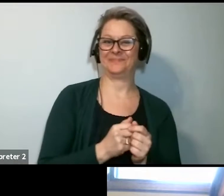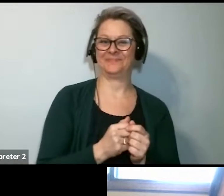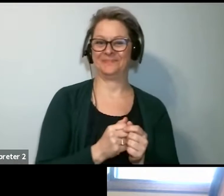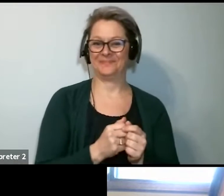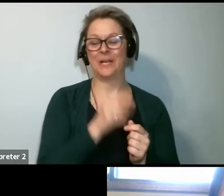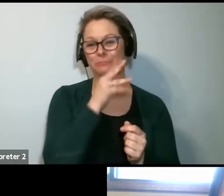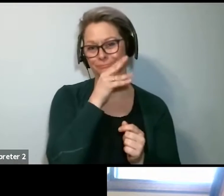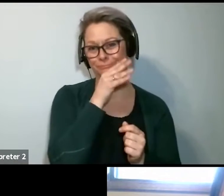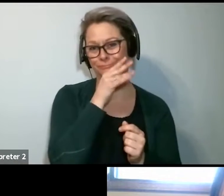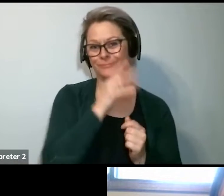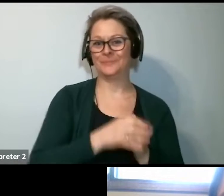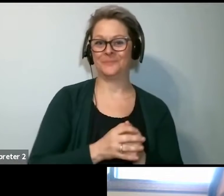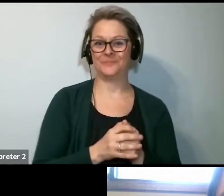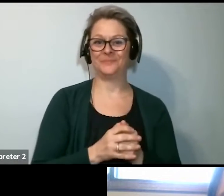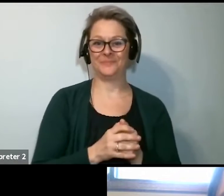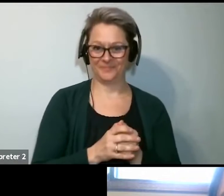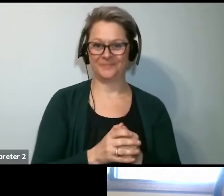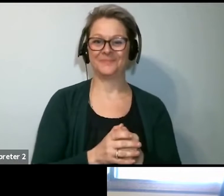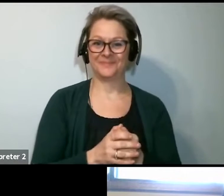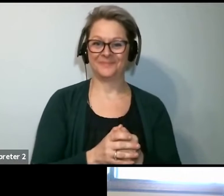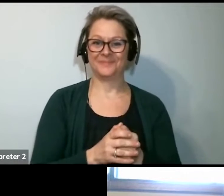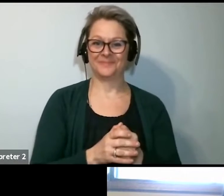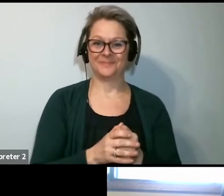我还想再活1000年.